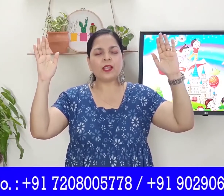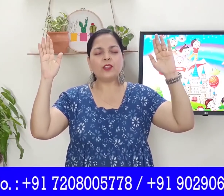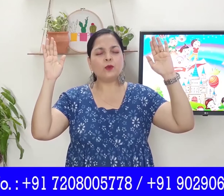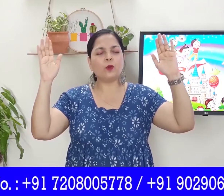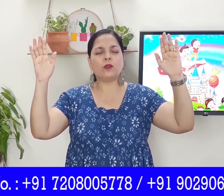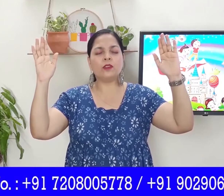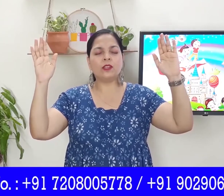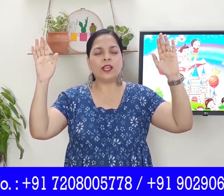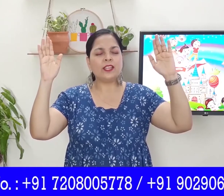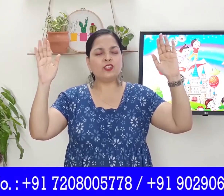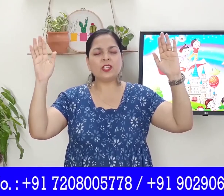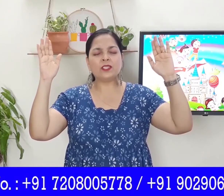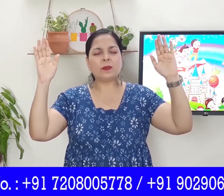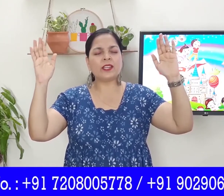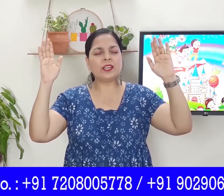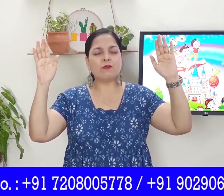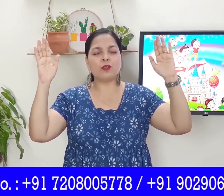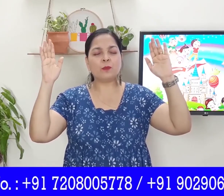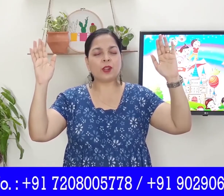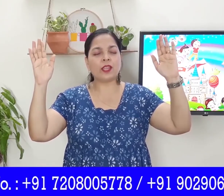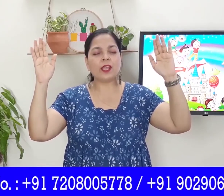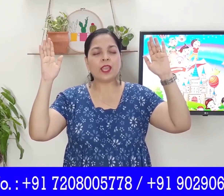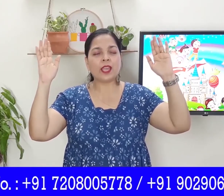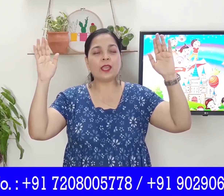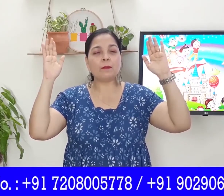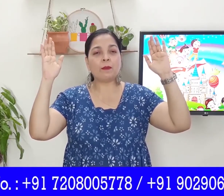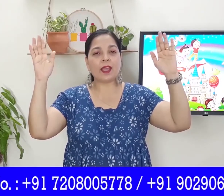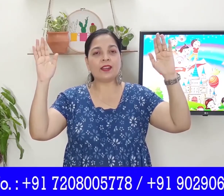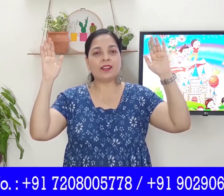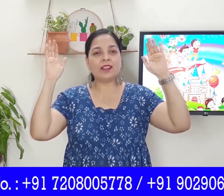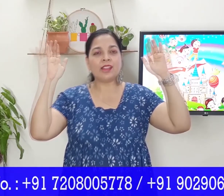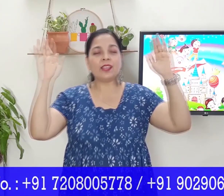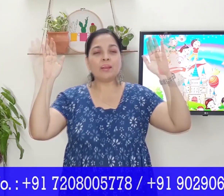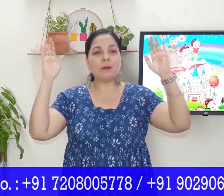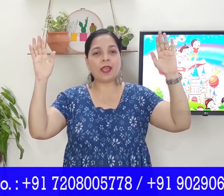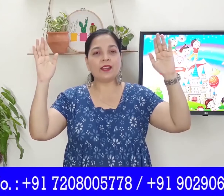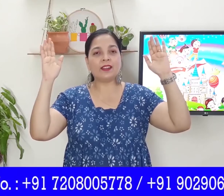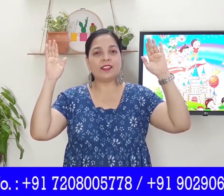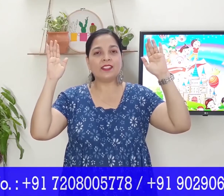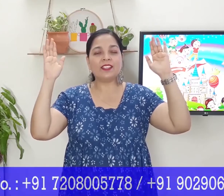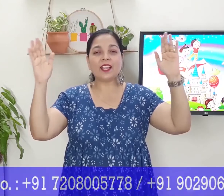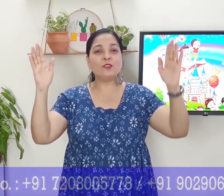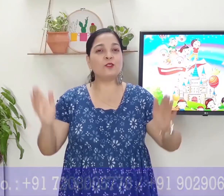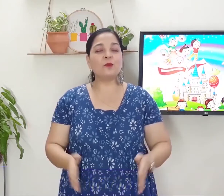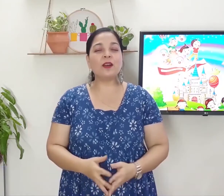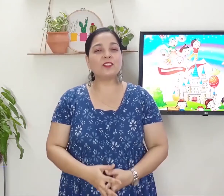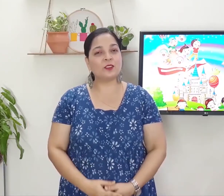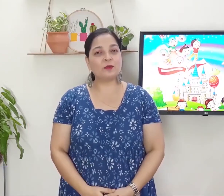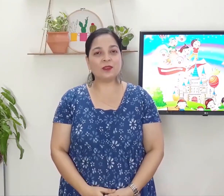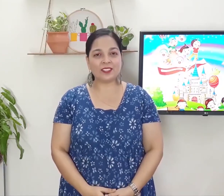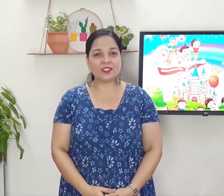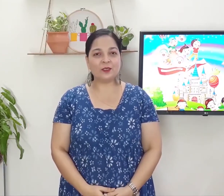தேவனே ஏசுவின் மகிமையான நாமத்தில் ஜெபிக்கிறோம் ஆமேன் நன்றி தேவன் உங்களை